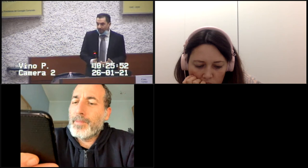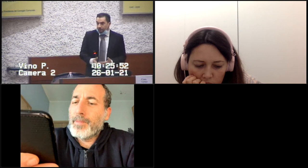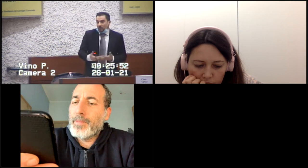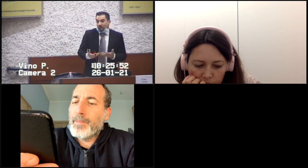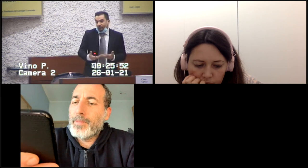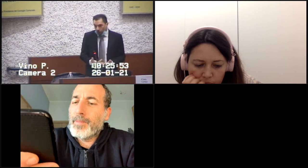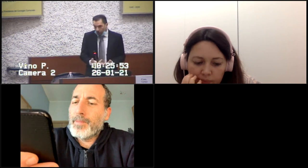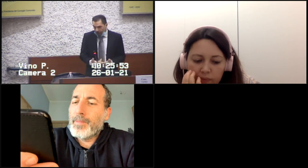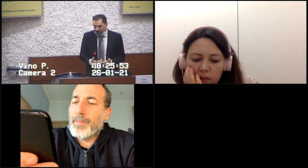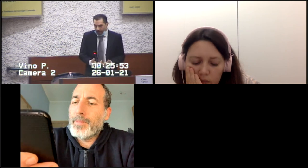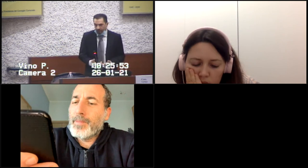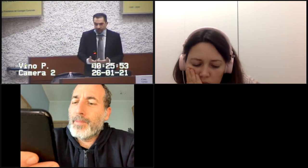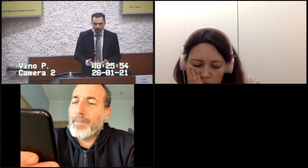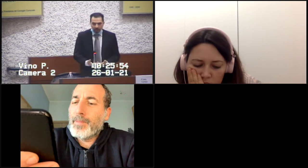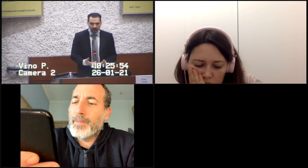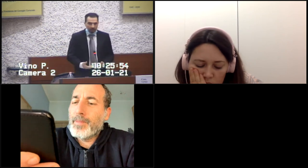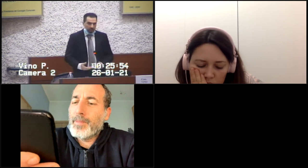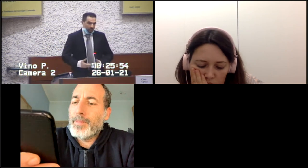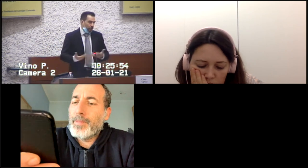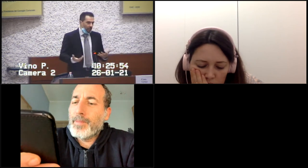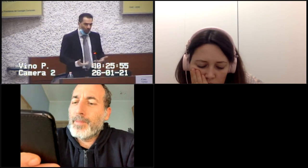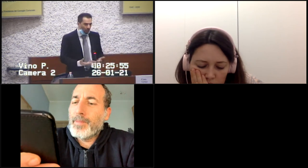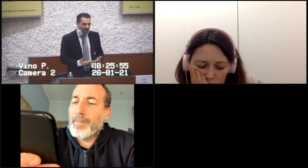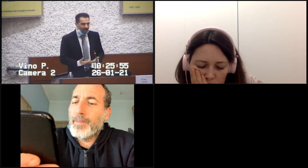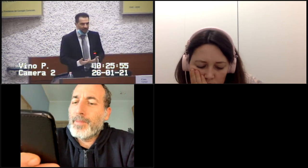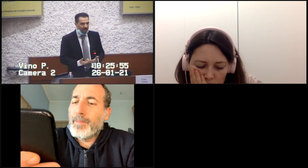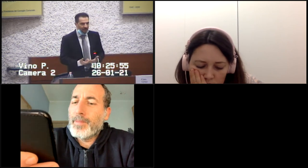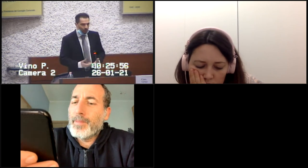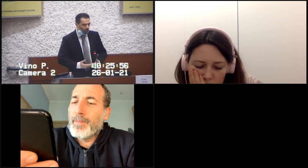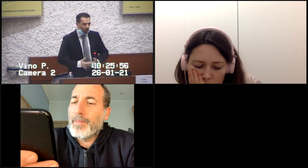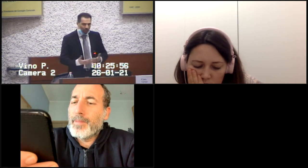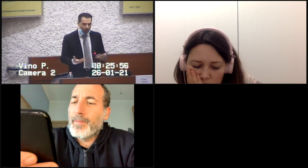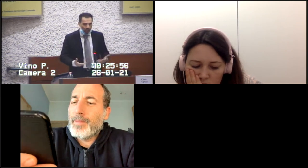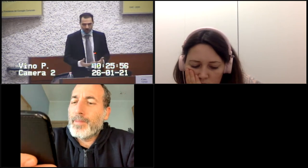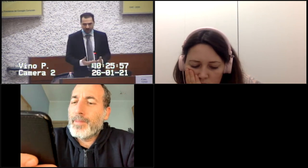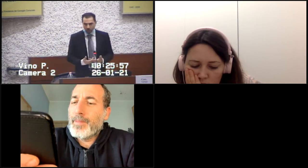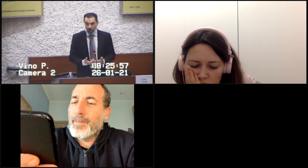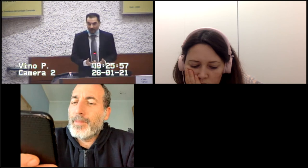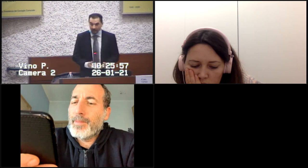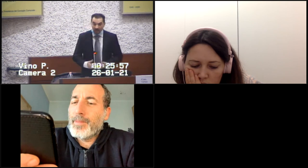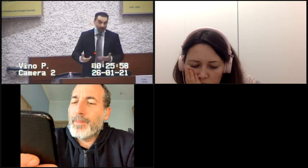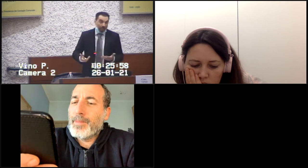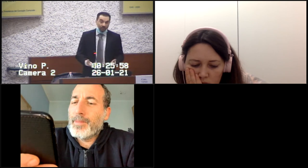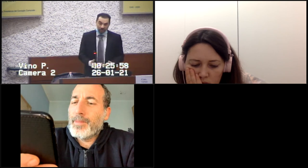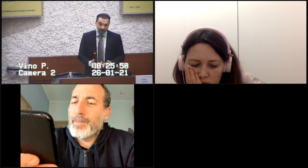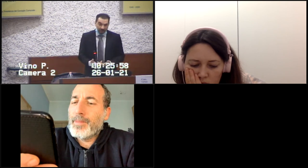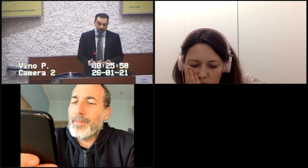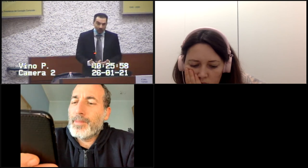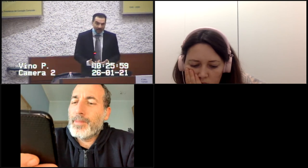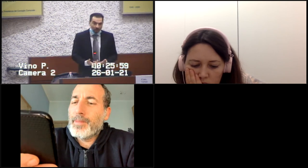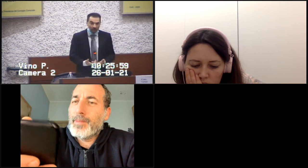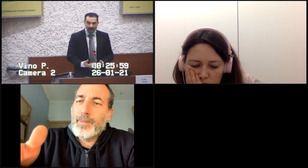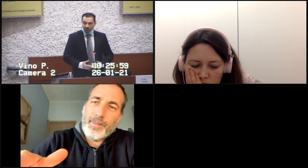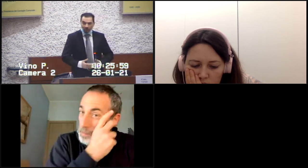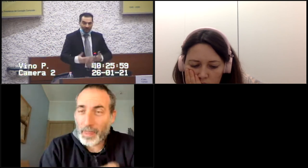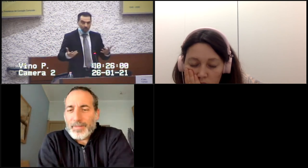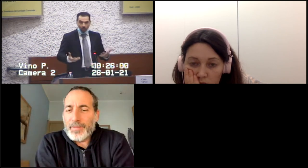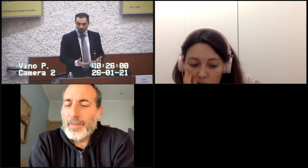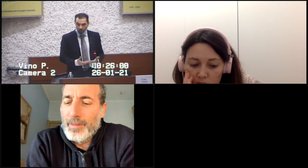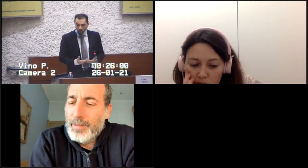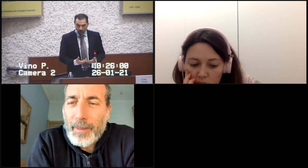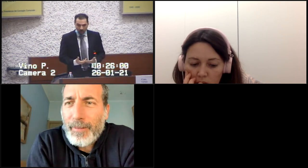realtà, forse, visto che 140.000 euro non sono la soluzione di Sesto San Giovanni, e poi voi ci avete abituato a